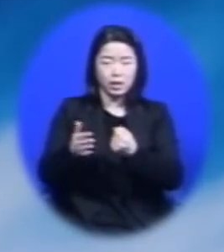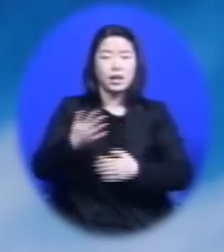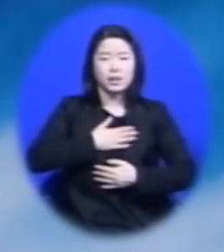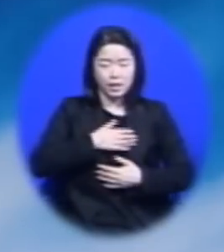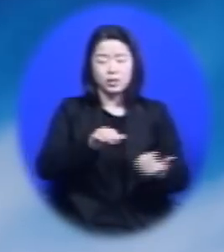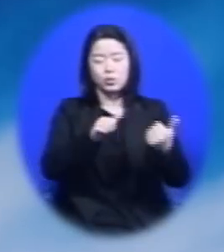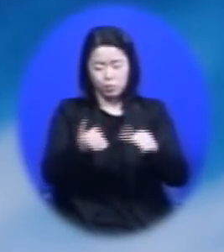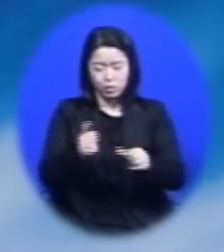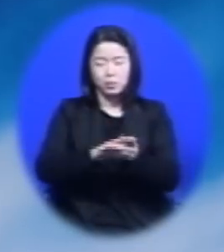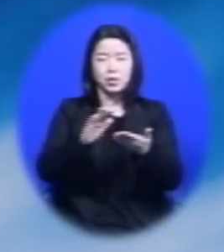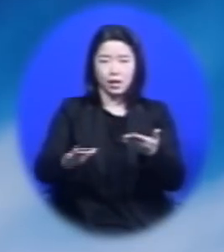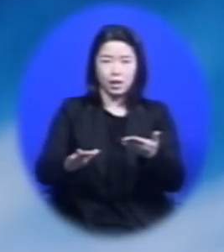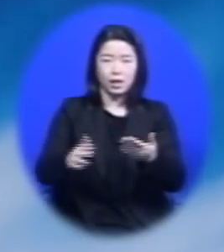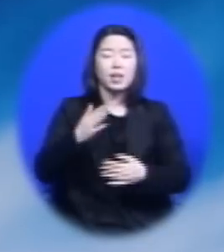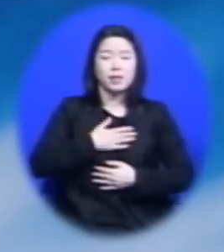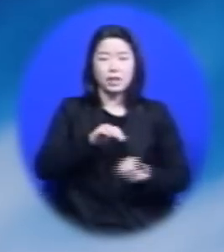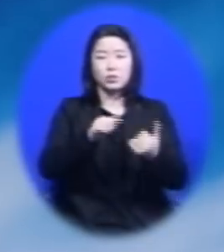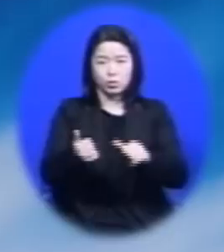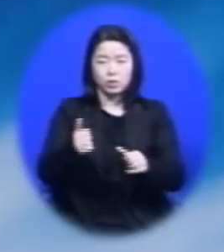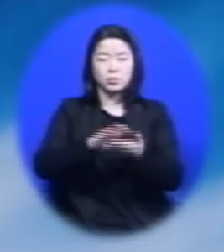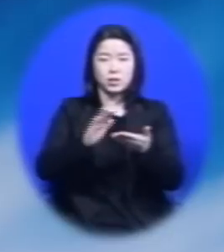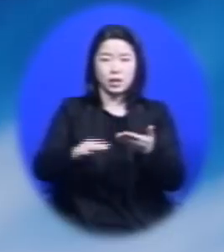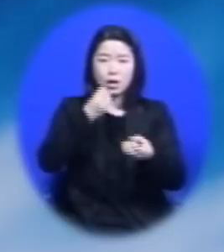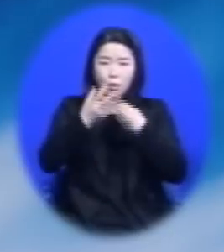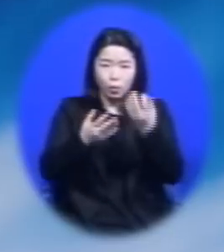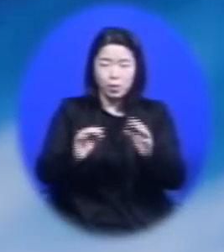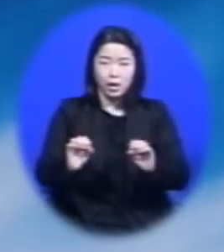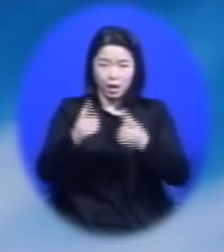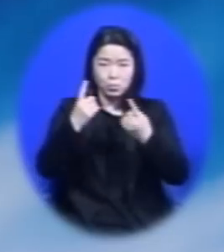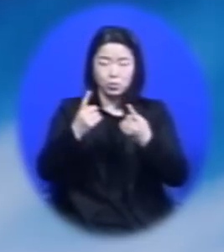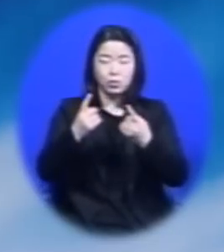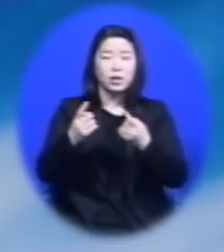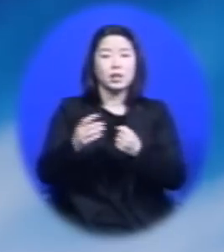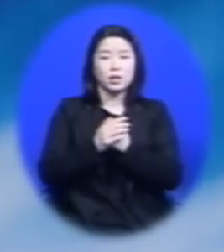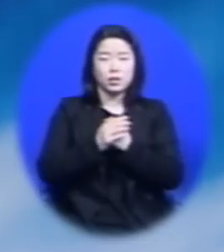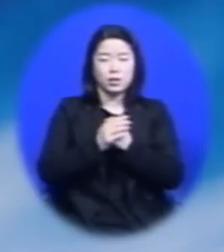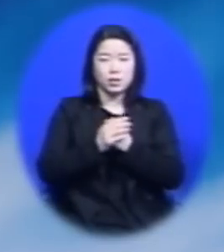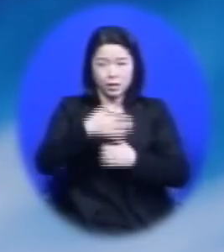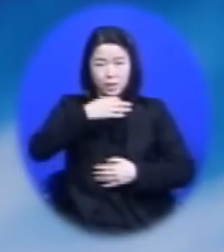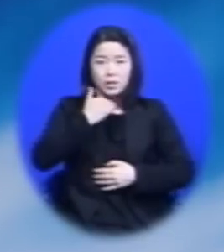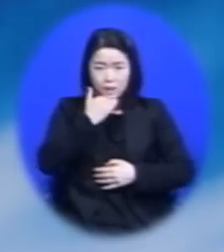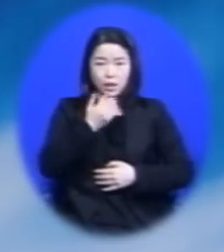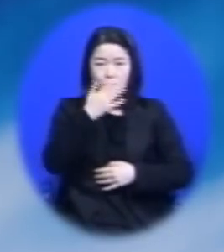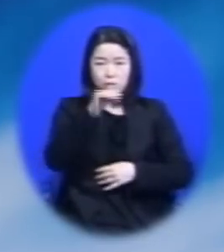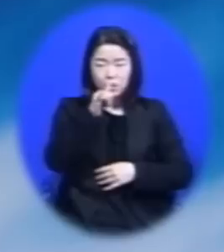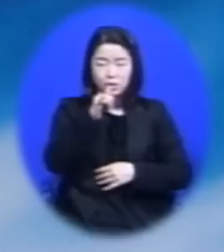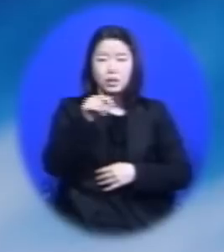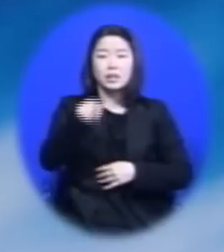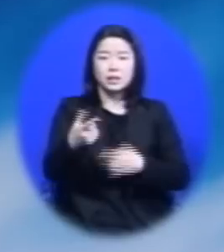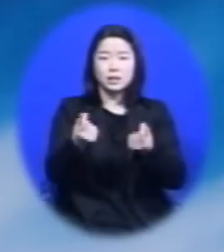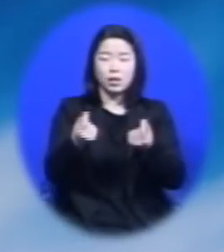나는 죽었습니다 나는 죽었습니다 이렇게 고백을 함으로 인해서 겨우 기다릴 수 있었던 그랬던